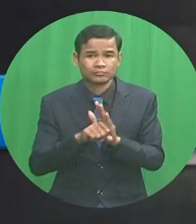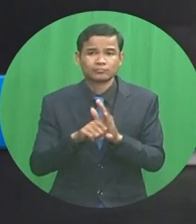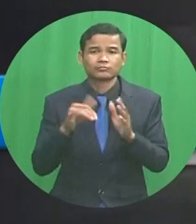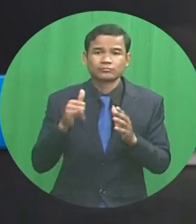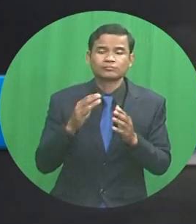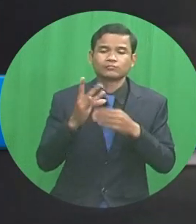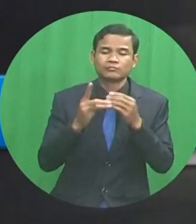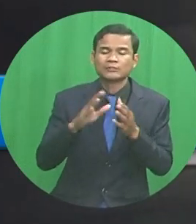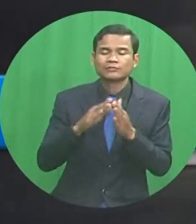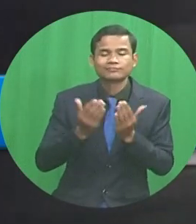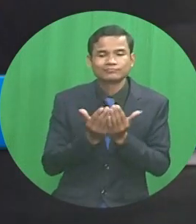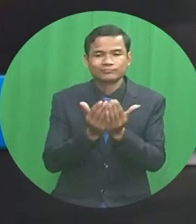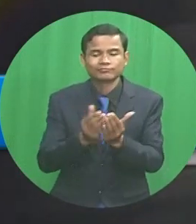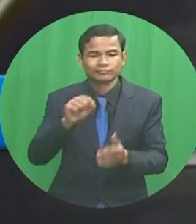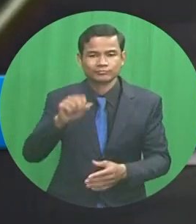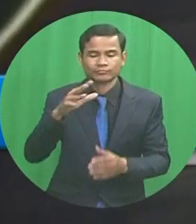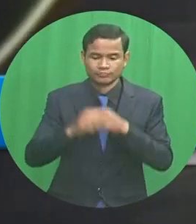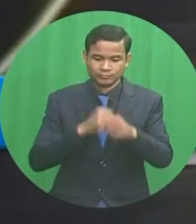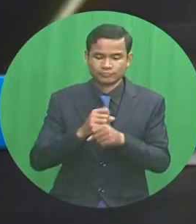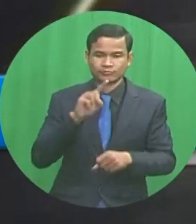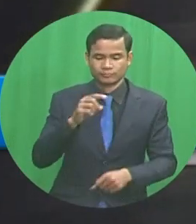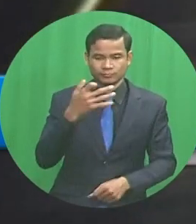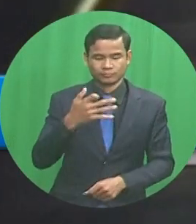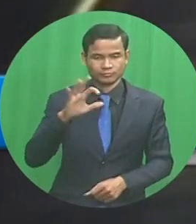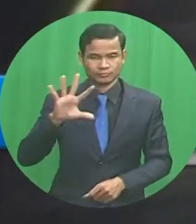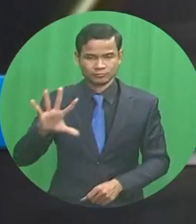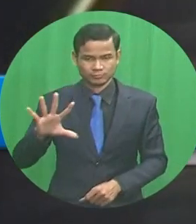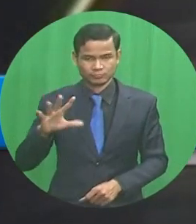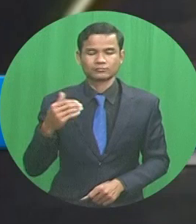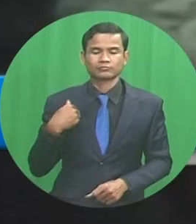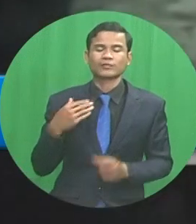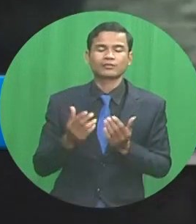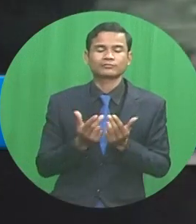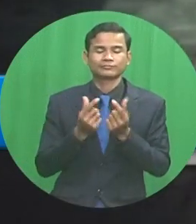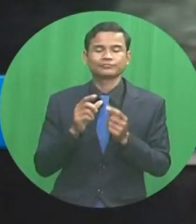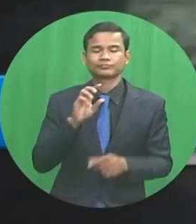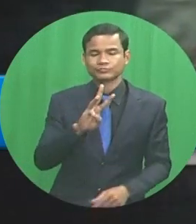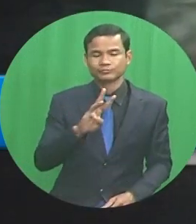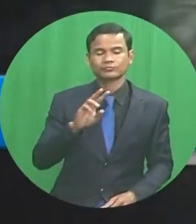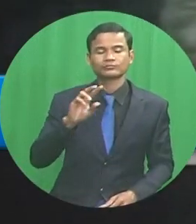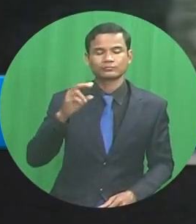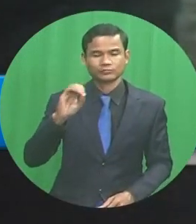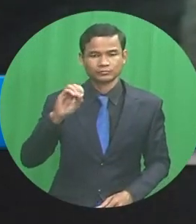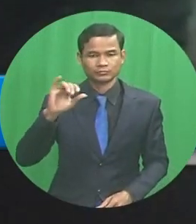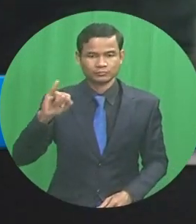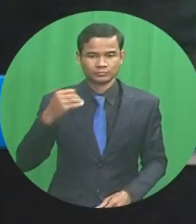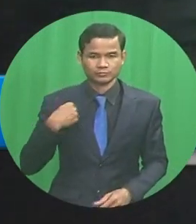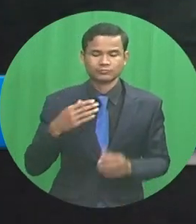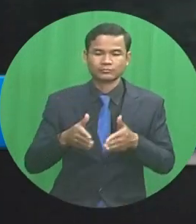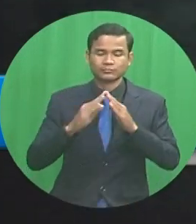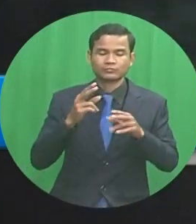ប៉ាល់បាននោះទេនៅឆ្នាំ1985ស្ថាប័ន WOI បានបង្កើតបច្ចេកវិទ្យា